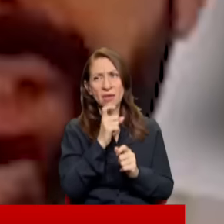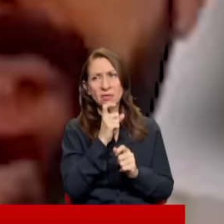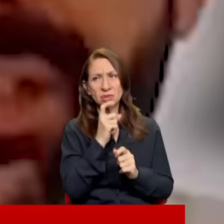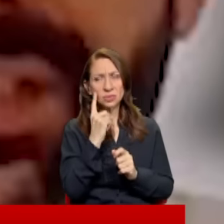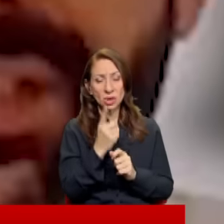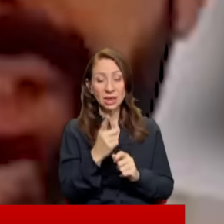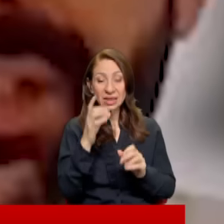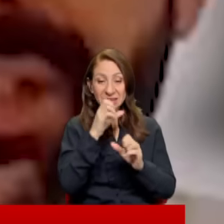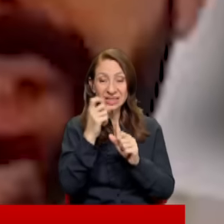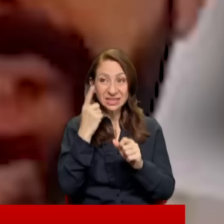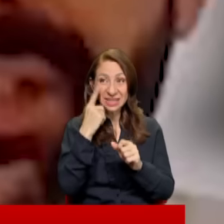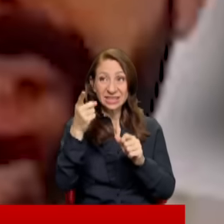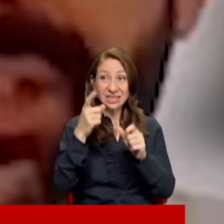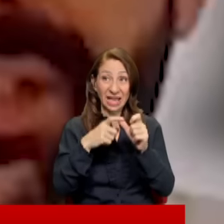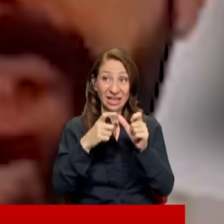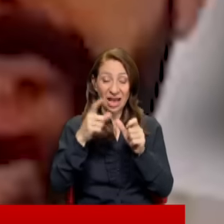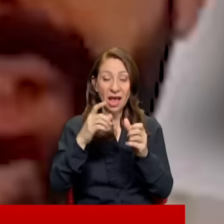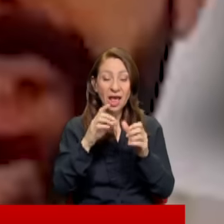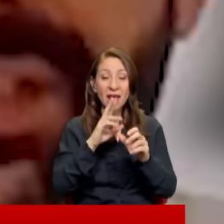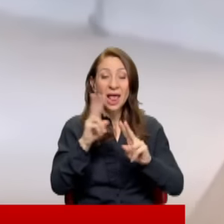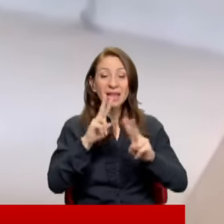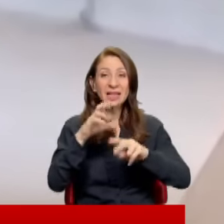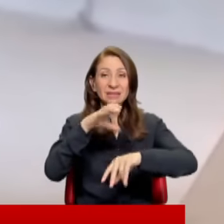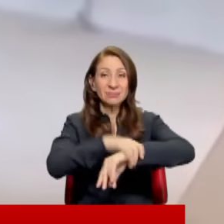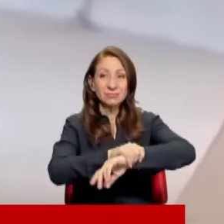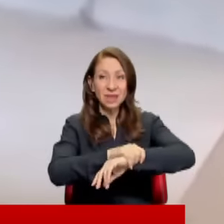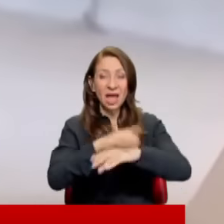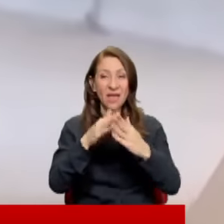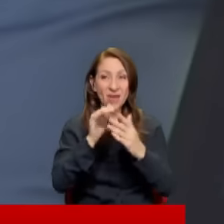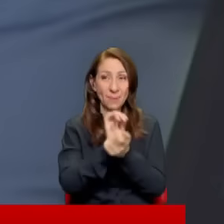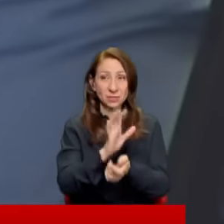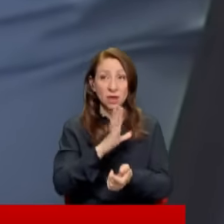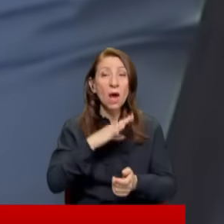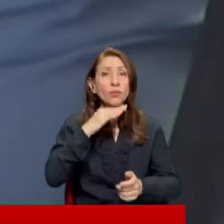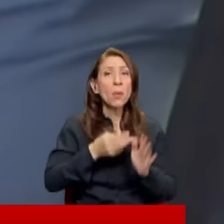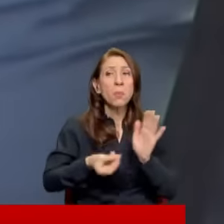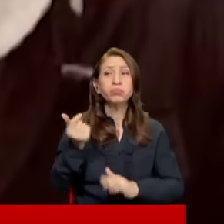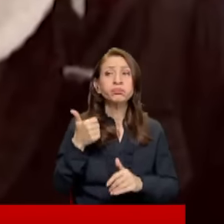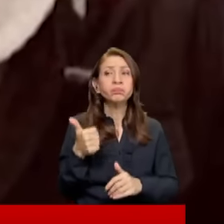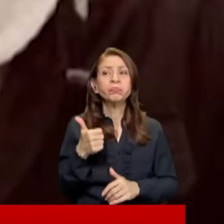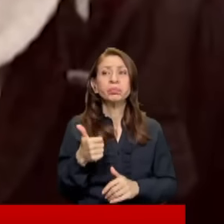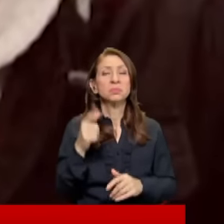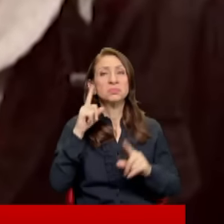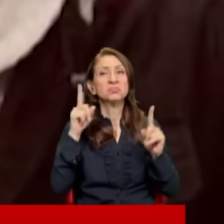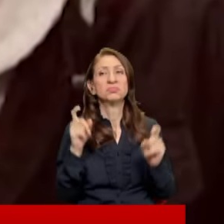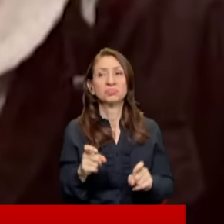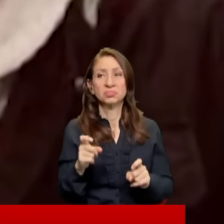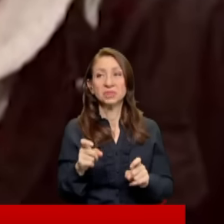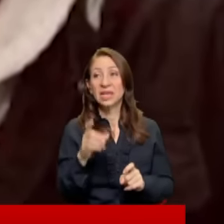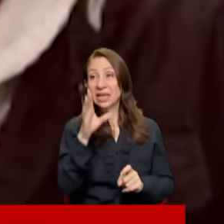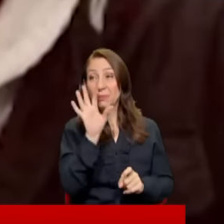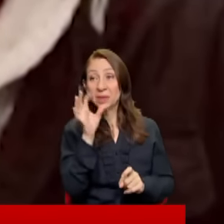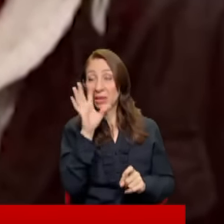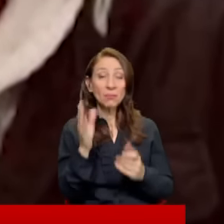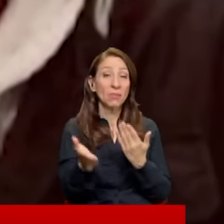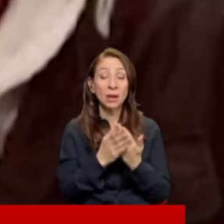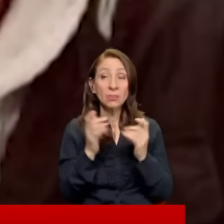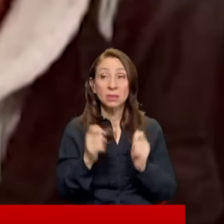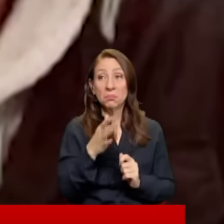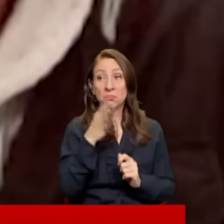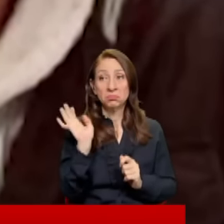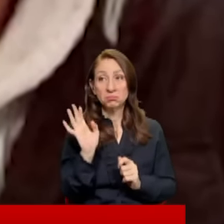gizli Tanık Serdar sert Çelik'in Ayağında elektronik kelepçeyle ev hapsinde yurt dışına nasıl kaçtığı soru işareti Kimya da kimler yardım